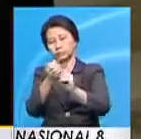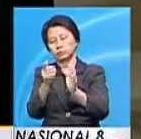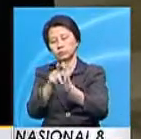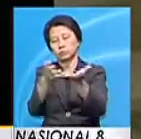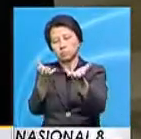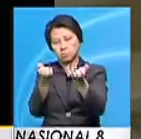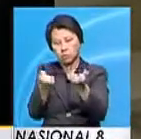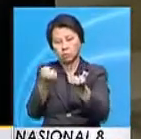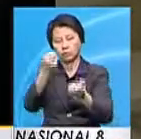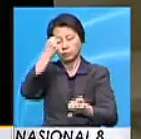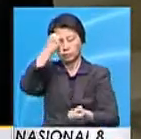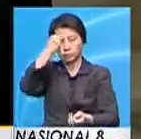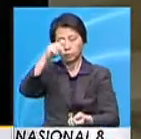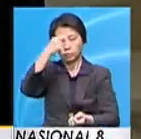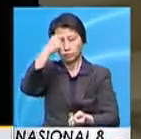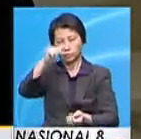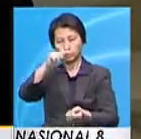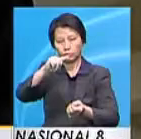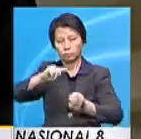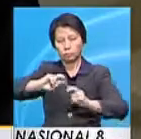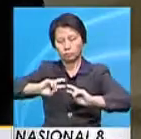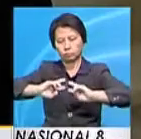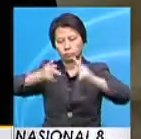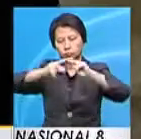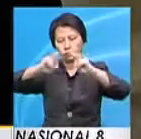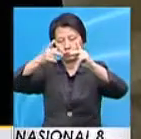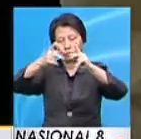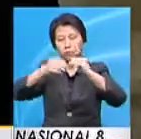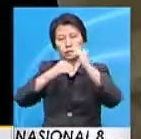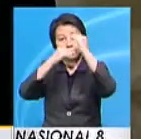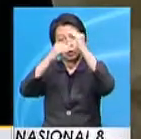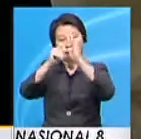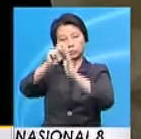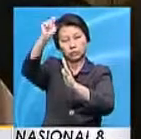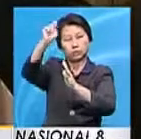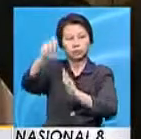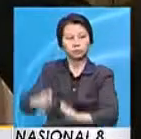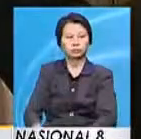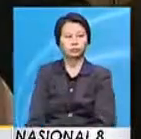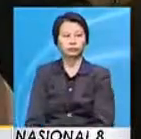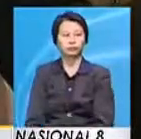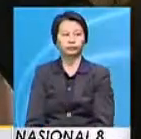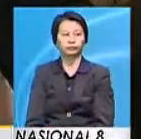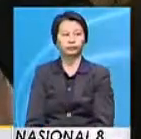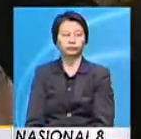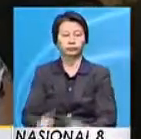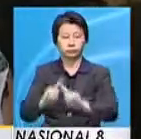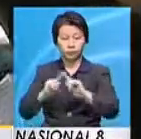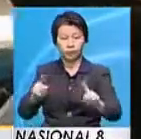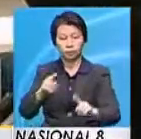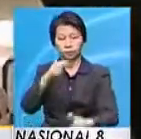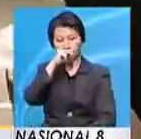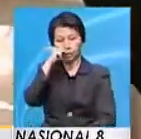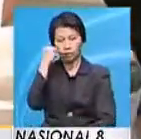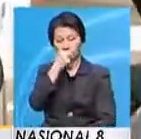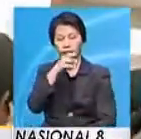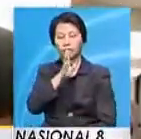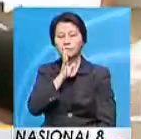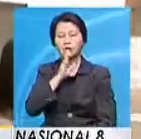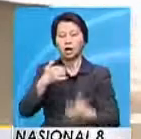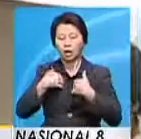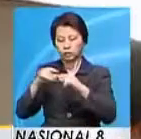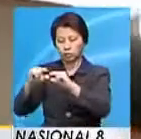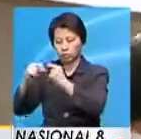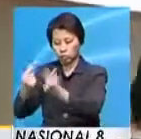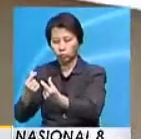hasrat untuk leapfrog kepada tahap yang lebih tinggi lagi. Namun tegas Datuk Seri Najib, akan ada